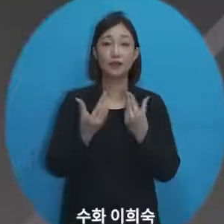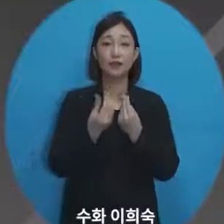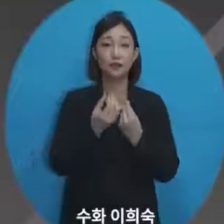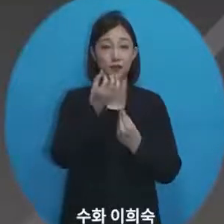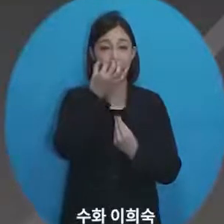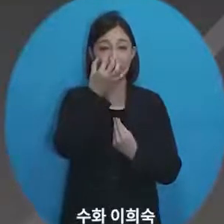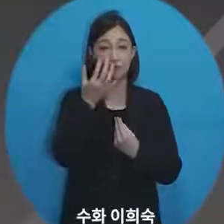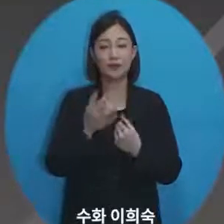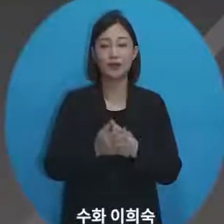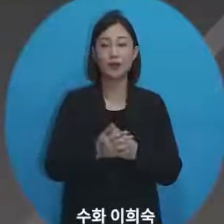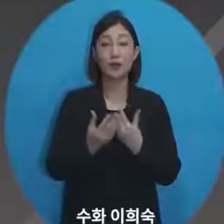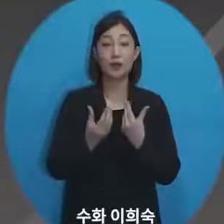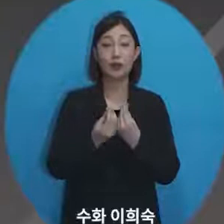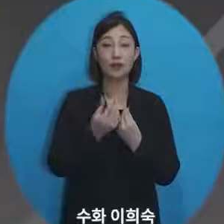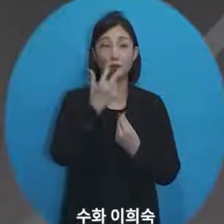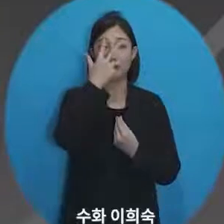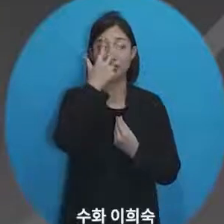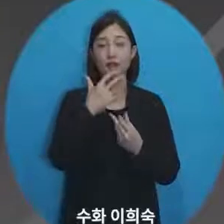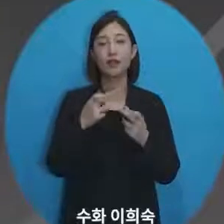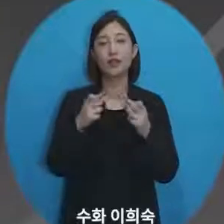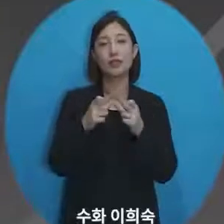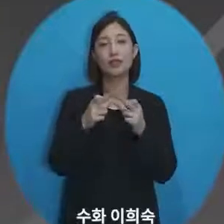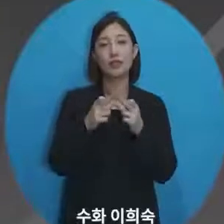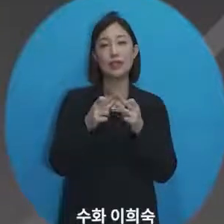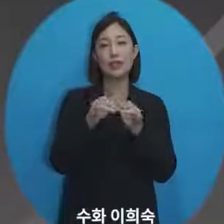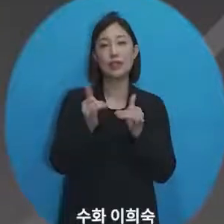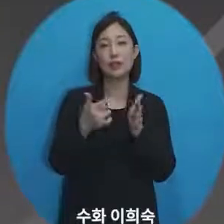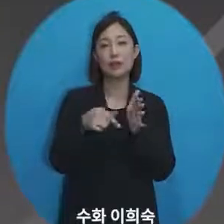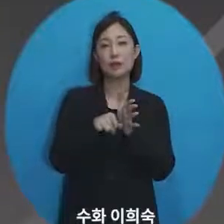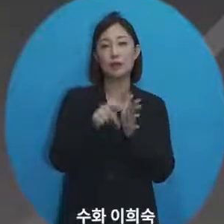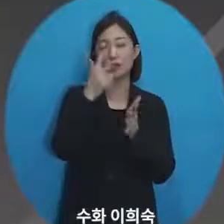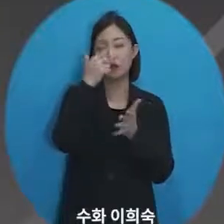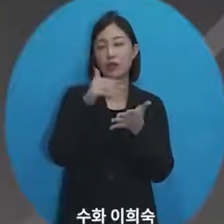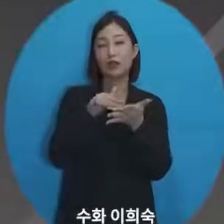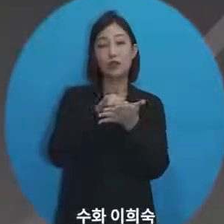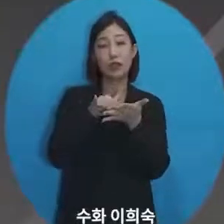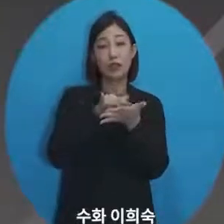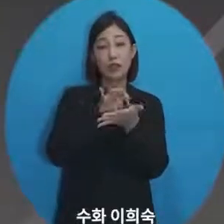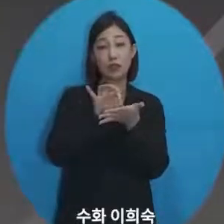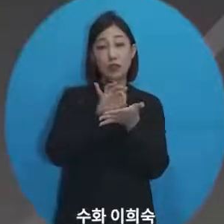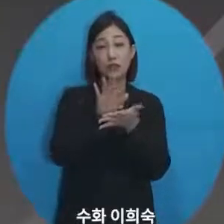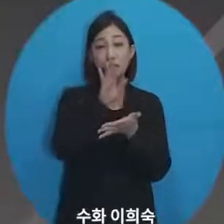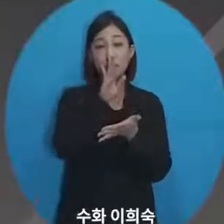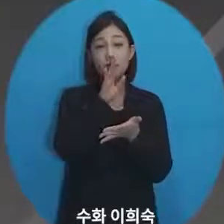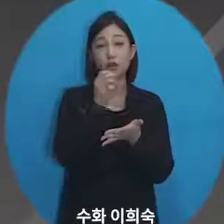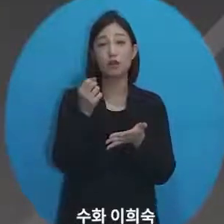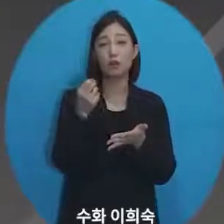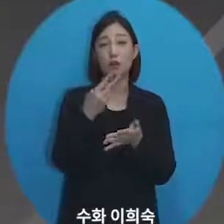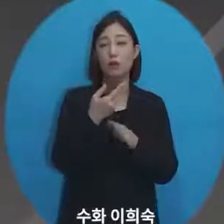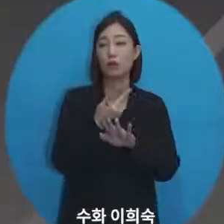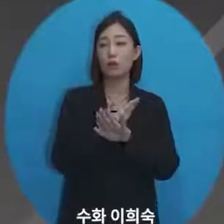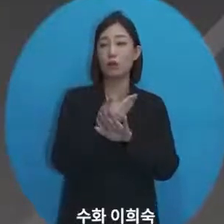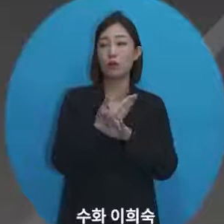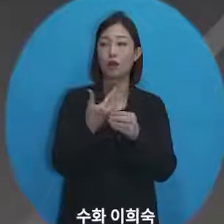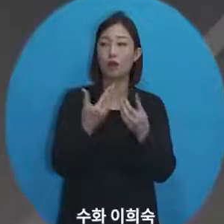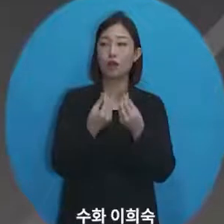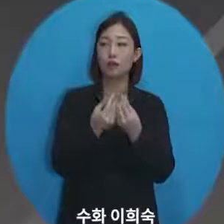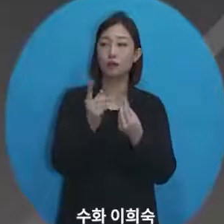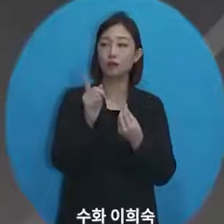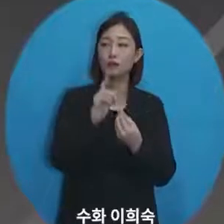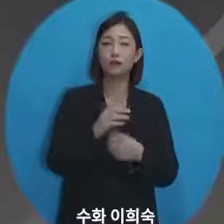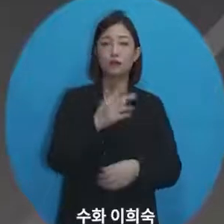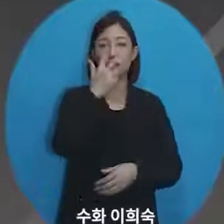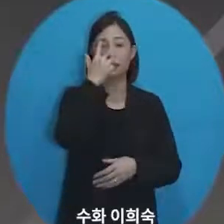유도를 위해서 점자 블록을 사용하고 있고 그리고 정보 안내를 위해서 촉지도, 점자 표지를